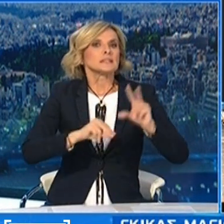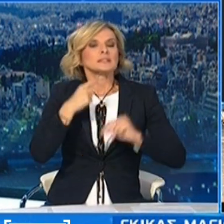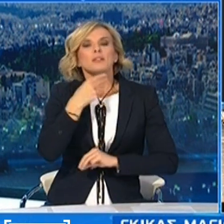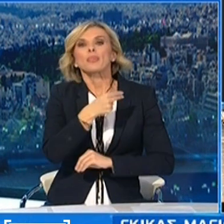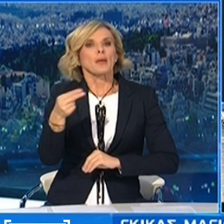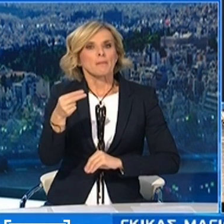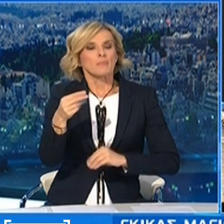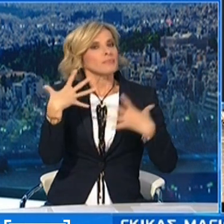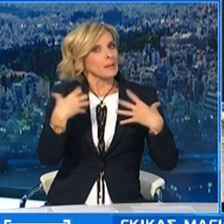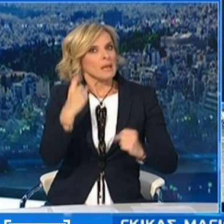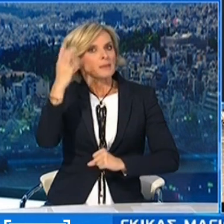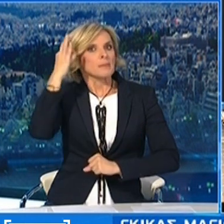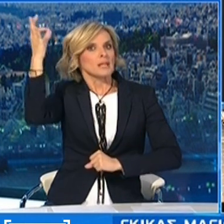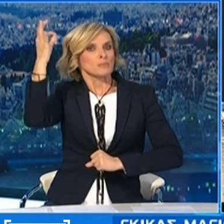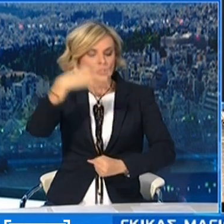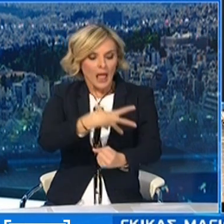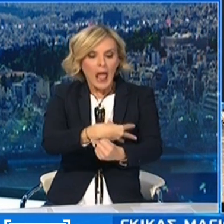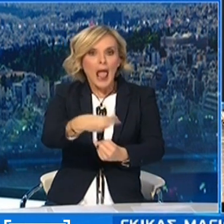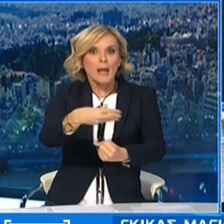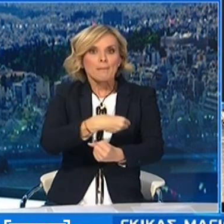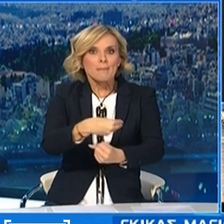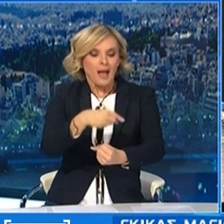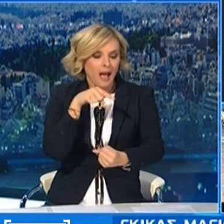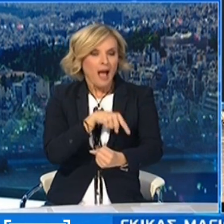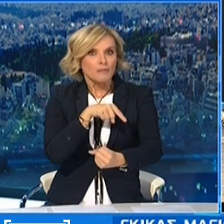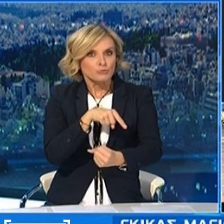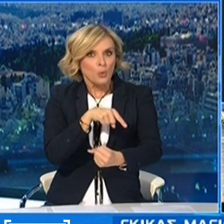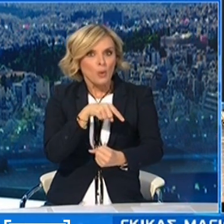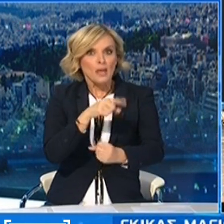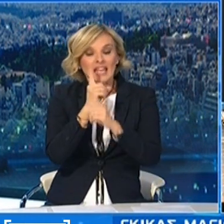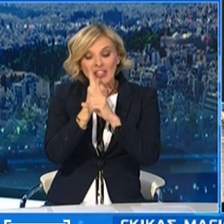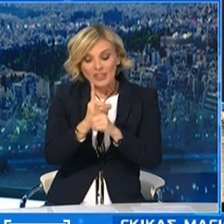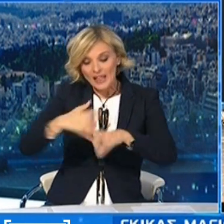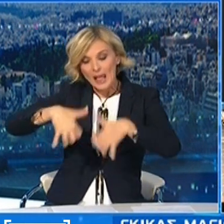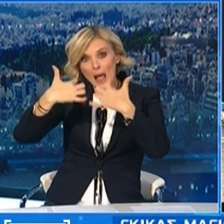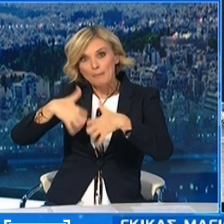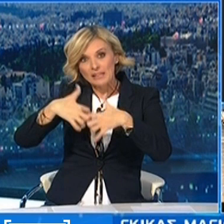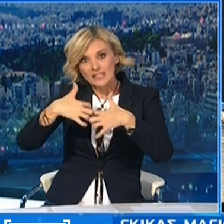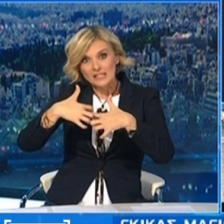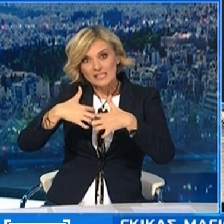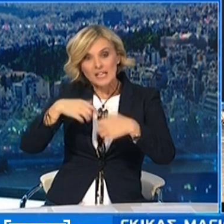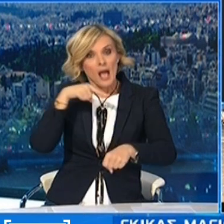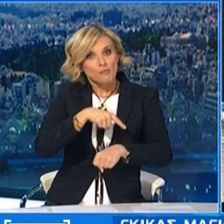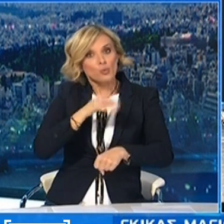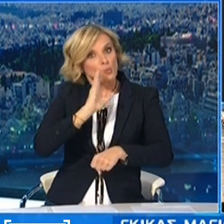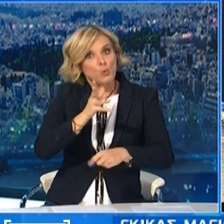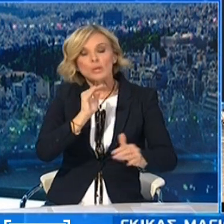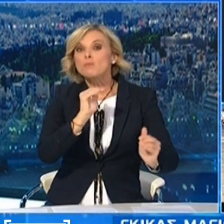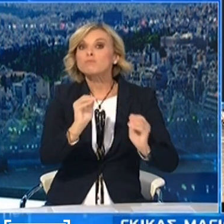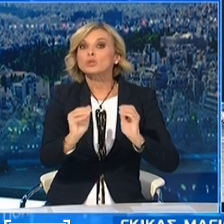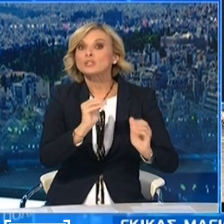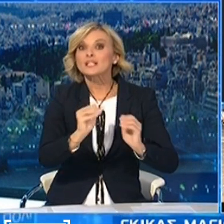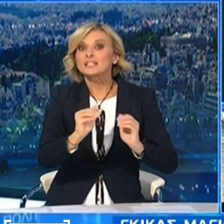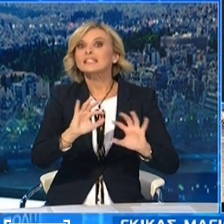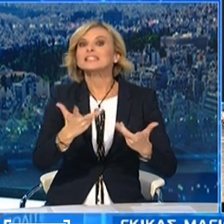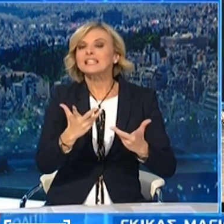θα θέλαμε να τονίσουμε ότι τα στοιχεία μιλάνε για μία μικρή προστασία από τη μόλις 10% των ανθρώπων που έχουν ομάδα